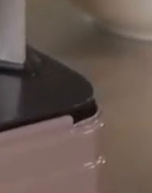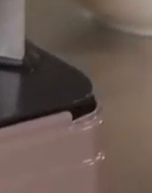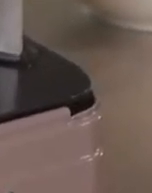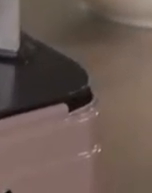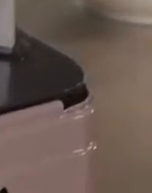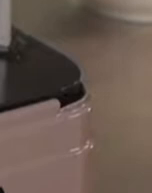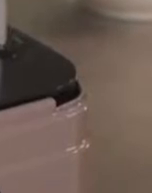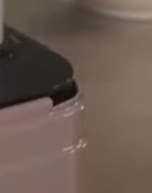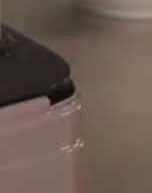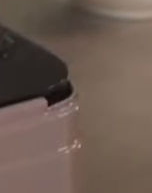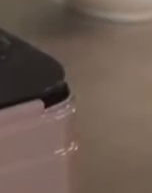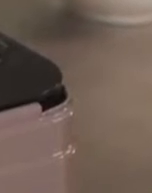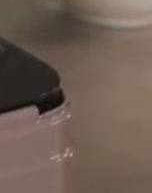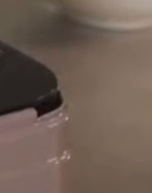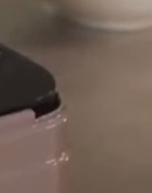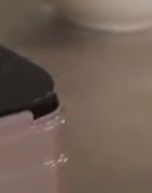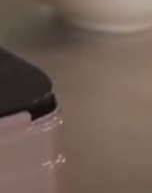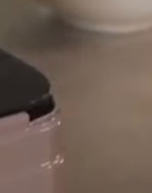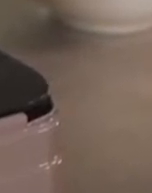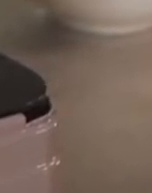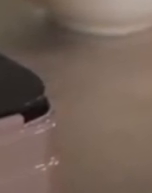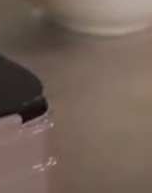hai hai hai hai